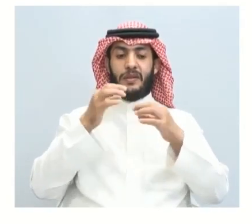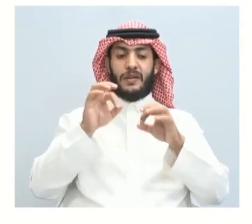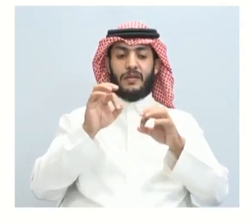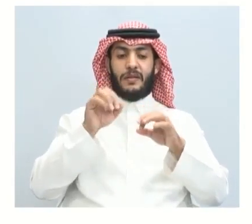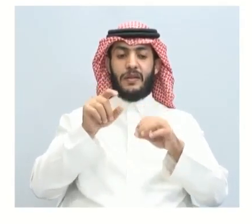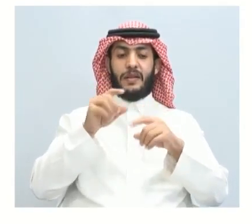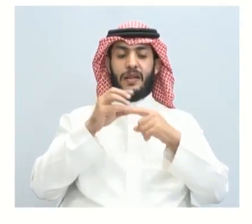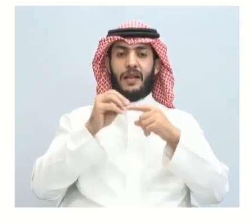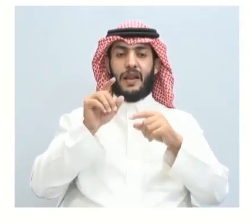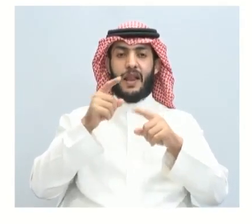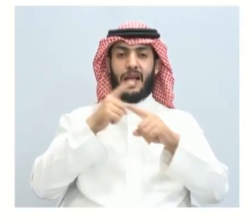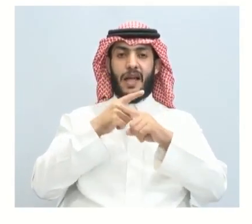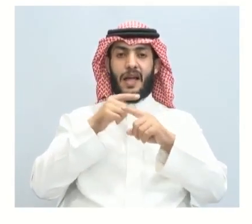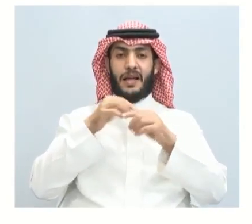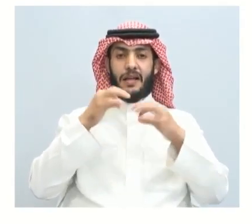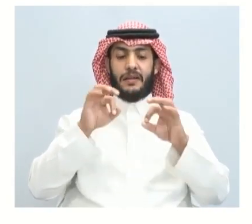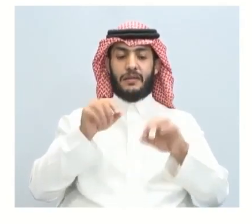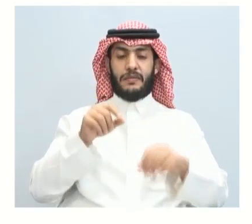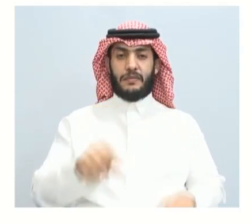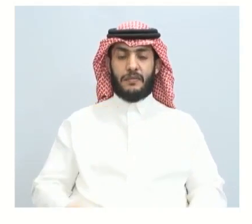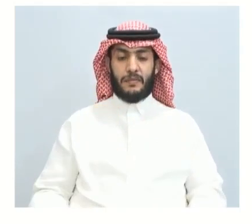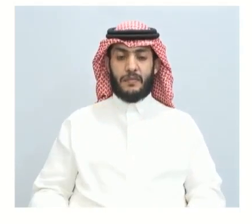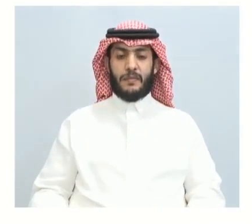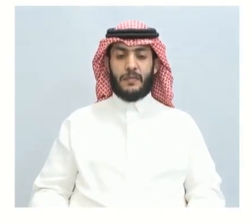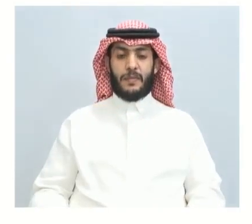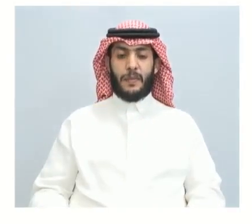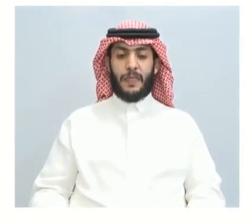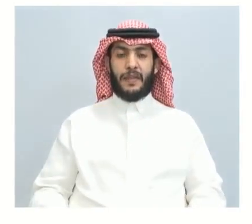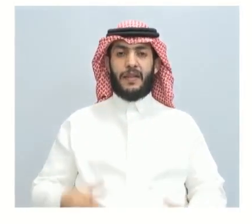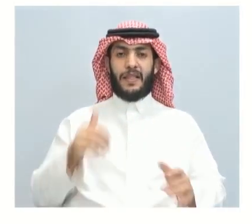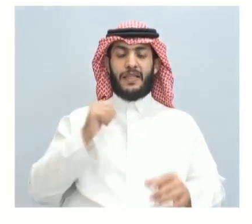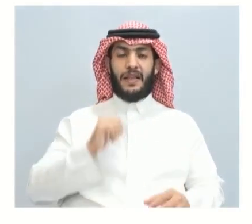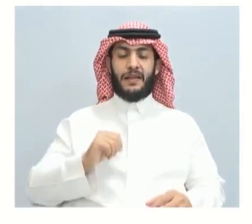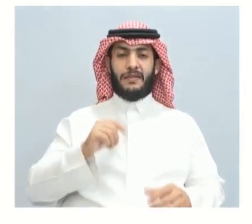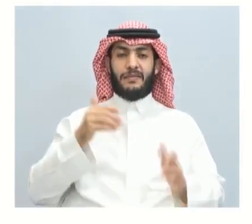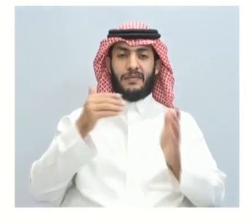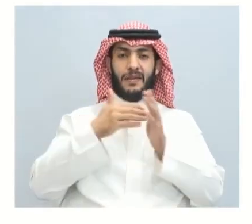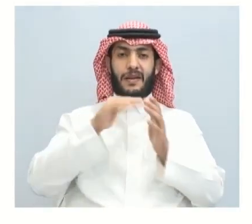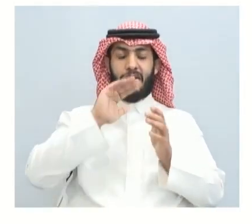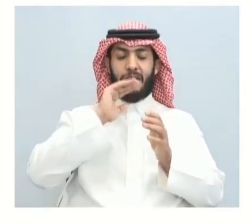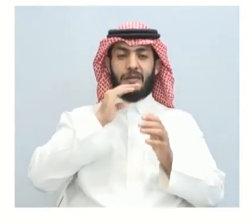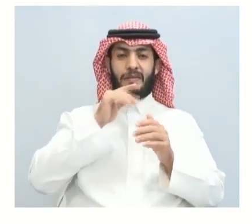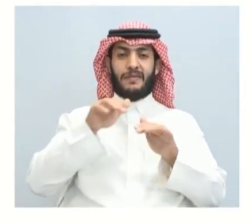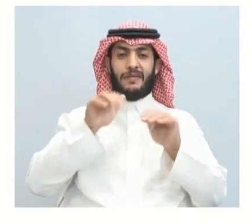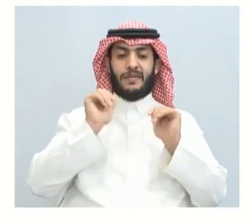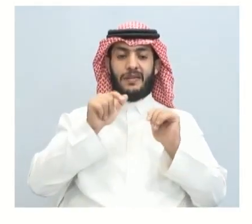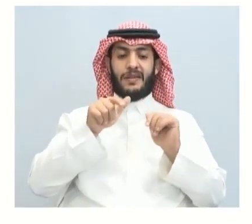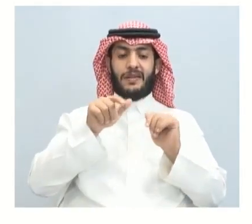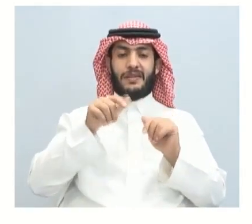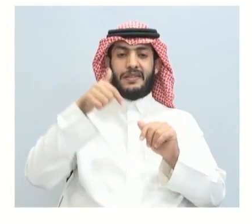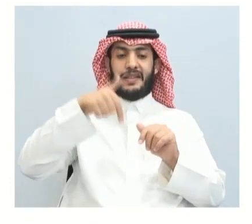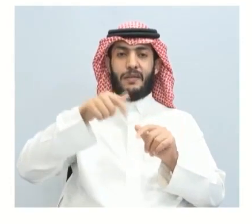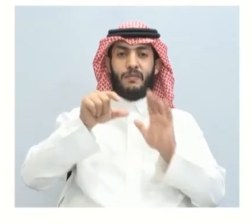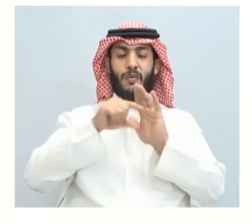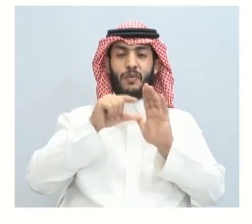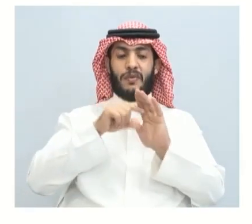الداله العكسيه لهذه الداله بذلك ايها الاخوه الكرام يعني نكون بحمد لله تعالى انهينا هذه السته